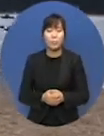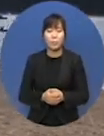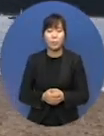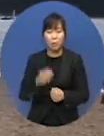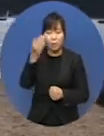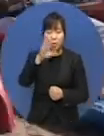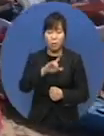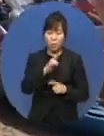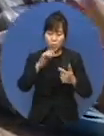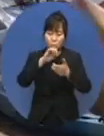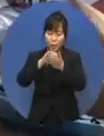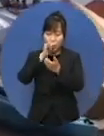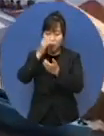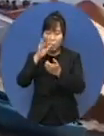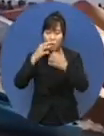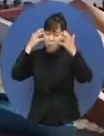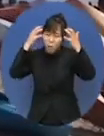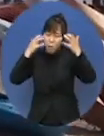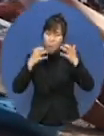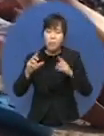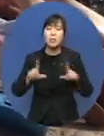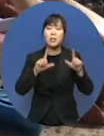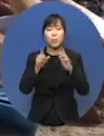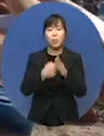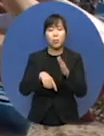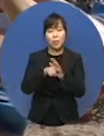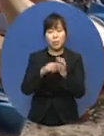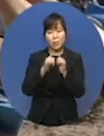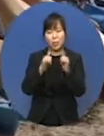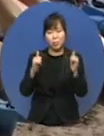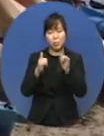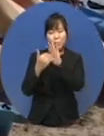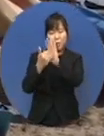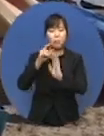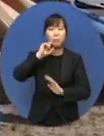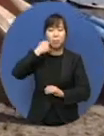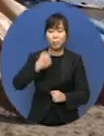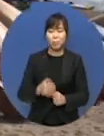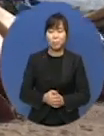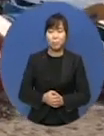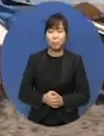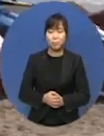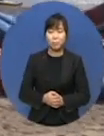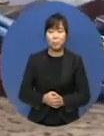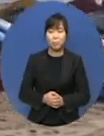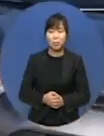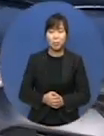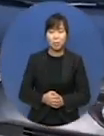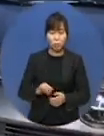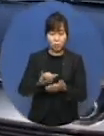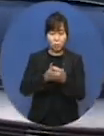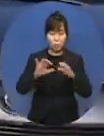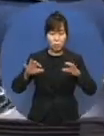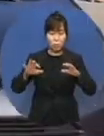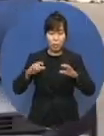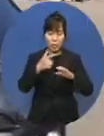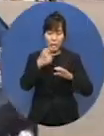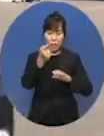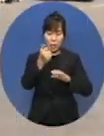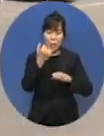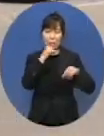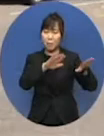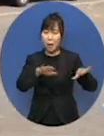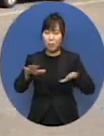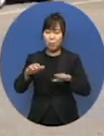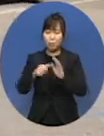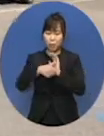하지만 여러 제약에도 여름을 즐기려는 사람들을 막을 수는 없었습니다. 뉴욕 롱아일랜드는 크고 작은 해변으로